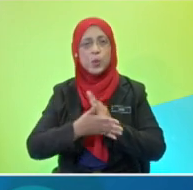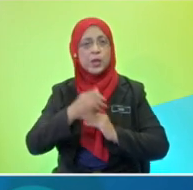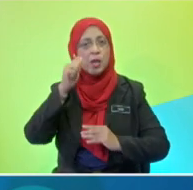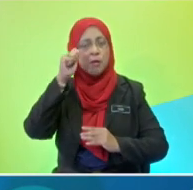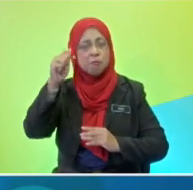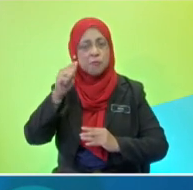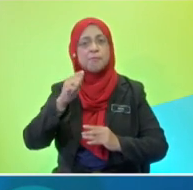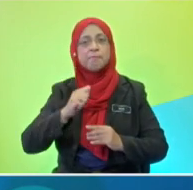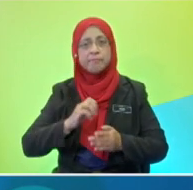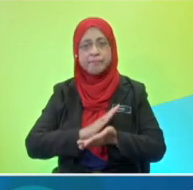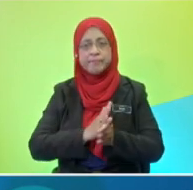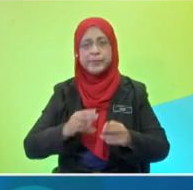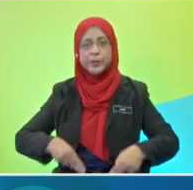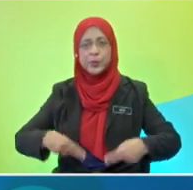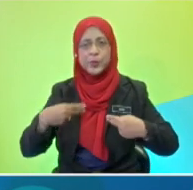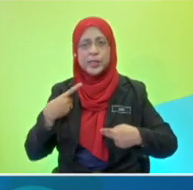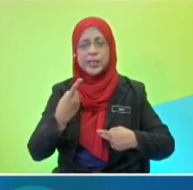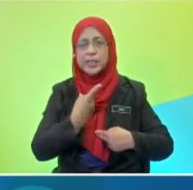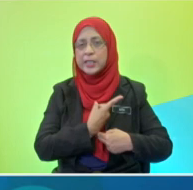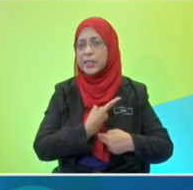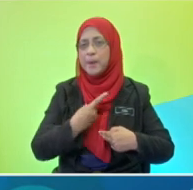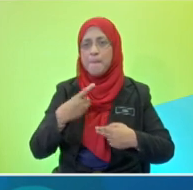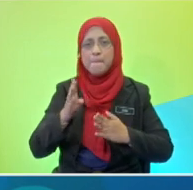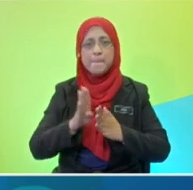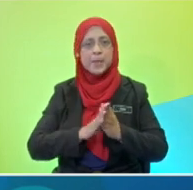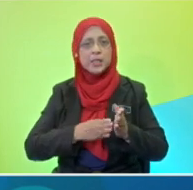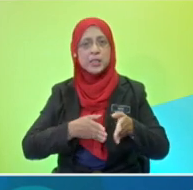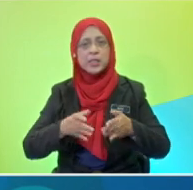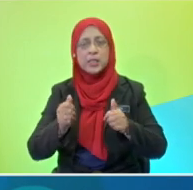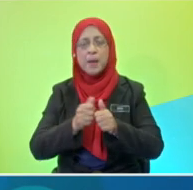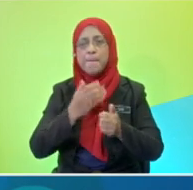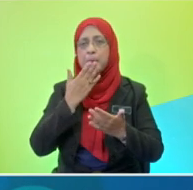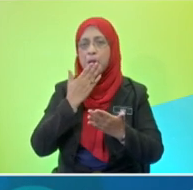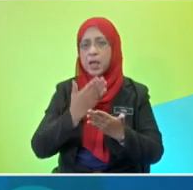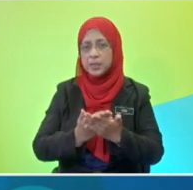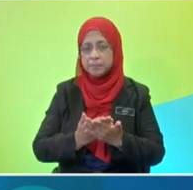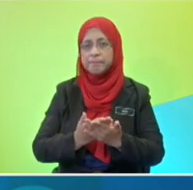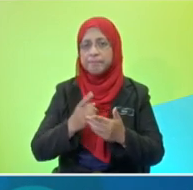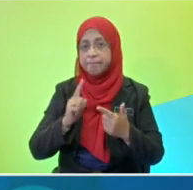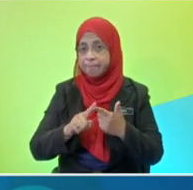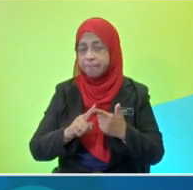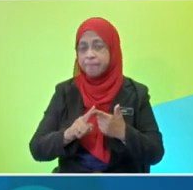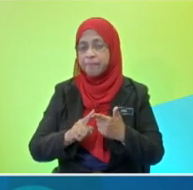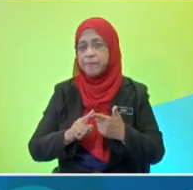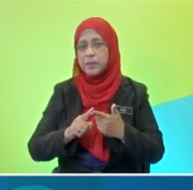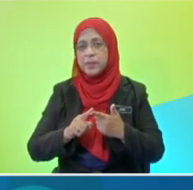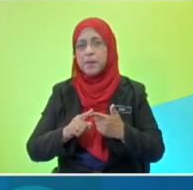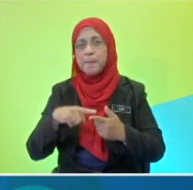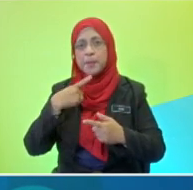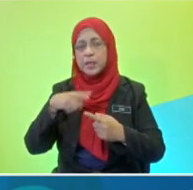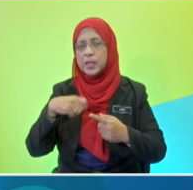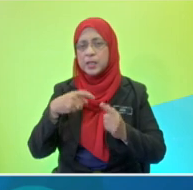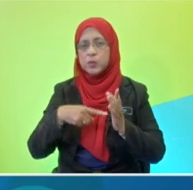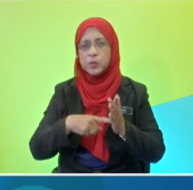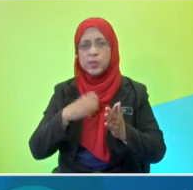seharian kita pun Insyaallah berjalan dengan lancar kemudian menjamin keterangan emosi bila kita beradab